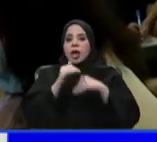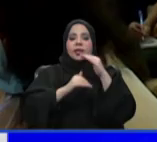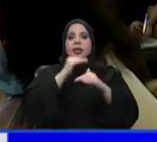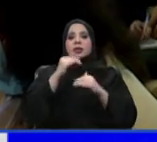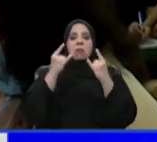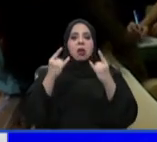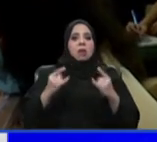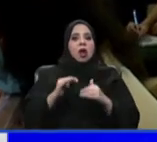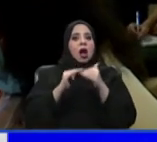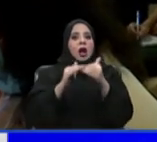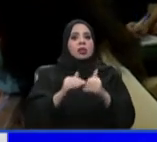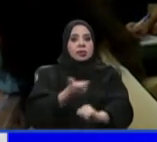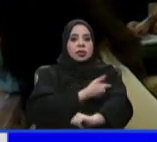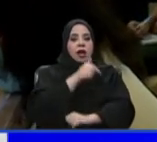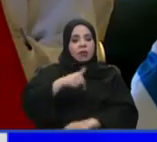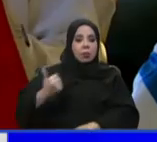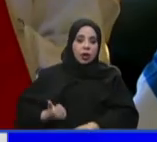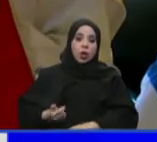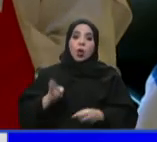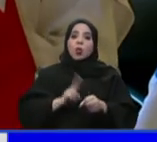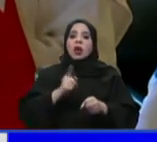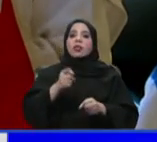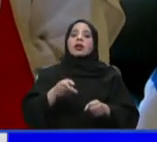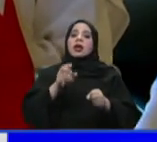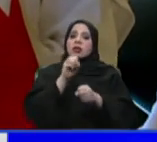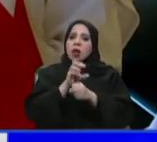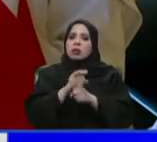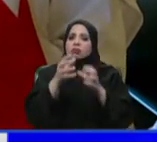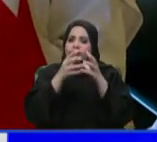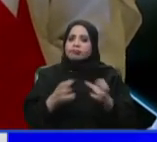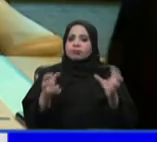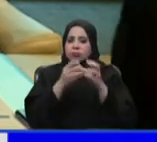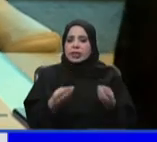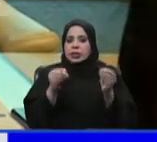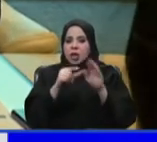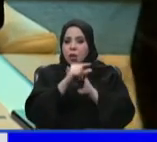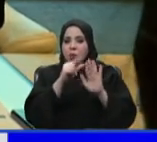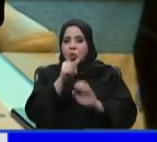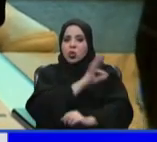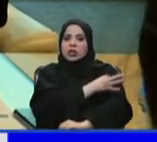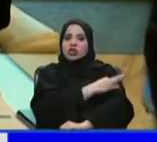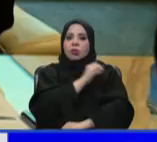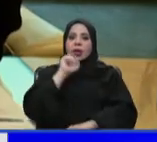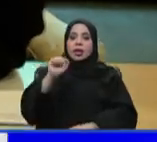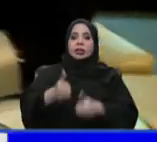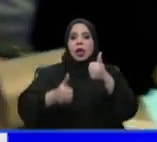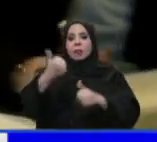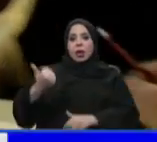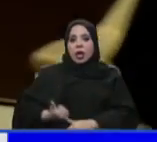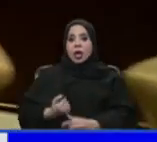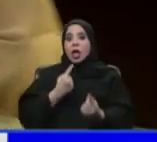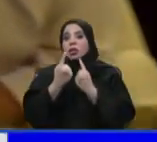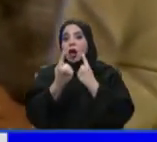جودة الخدمات الصحية في المملكة. كذلك تم تقديم عرض حول تجربة البحرين الناجحة في التعامل